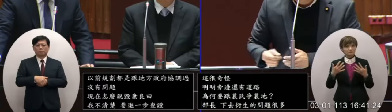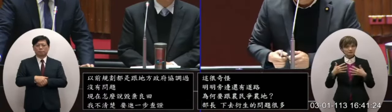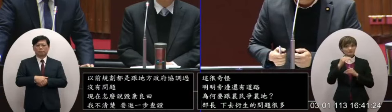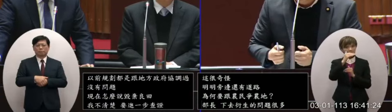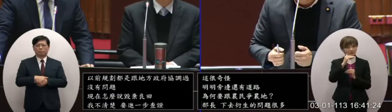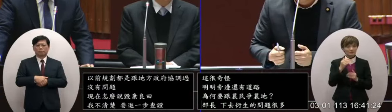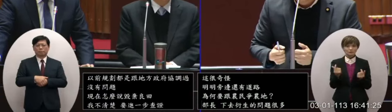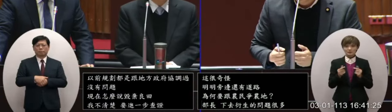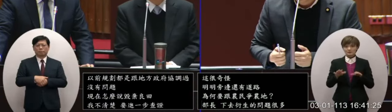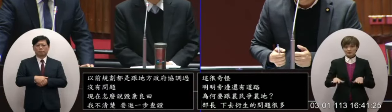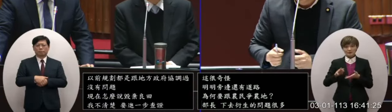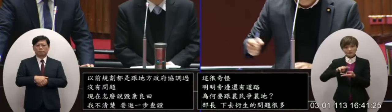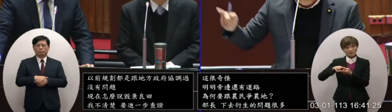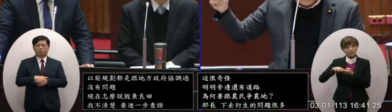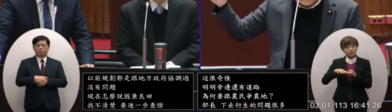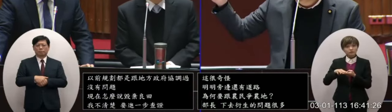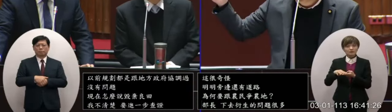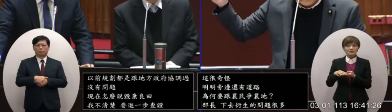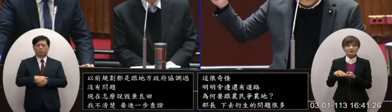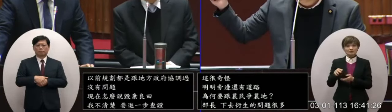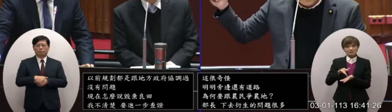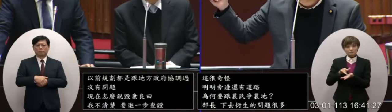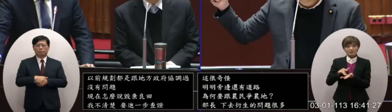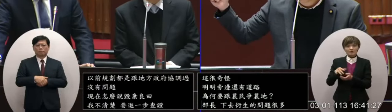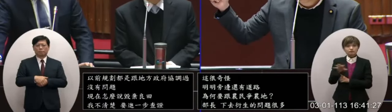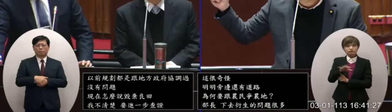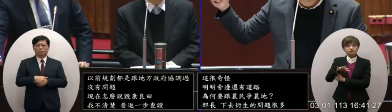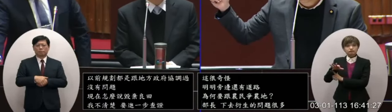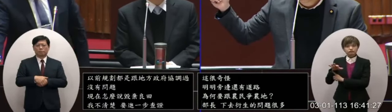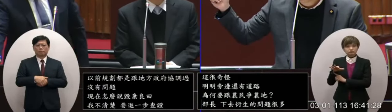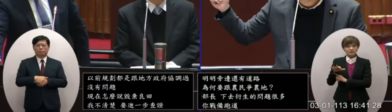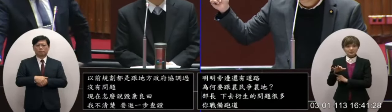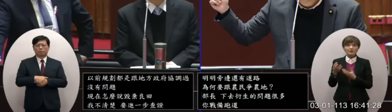在农田撒药是用无人机，那这个会影响到？